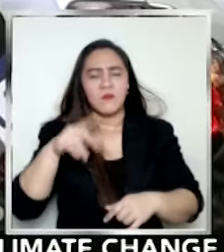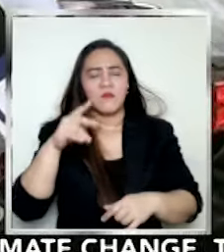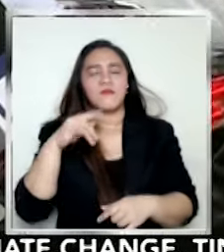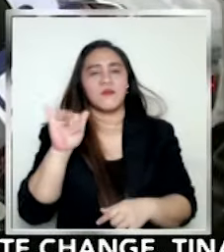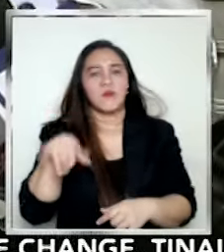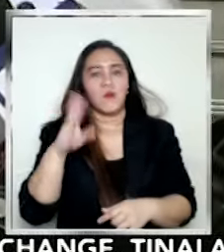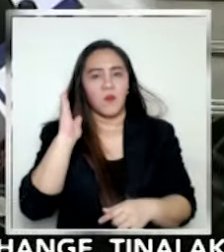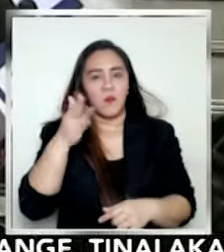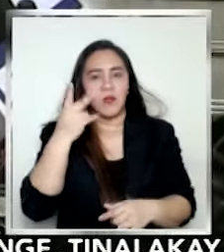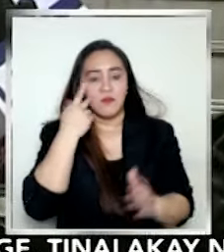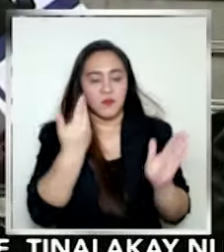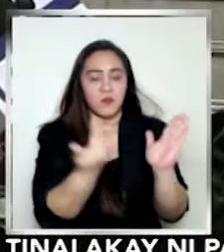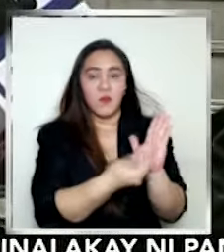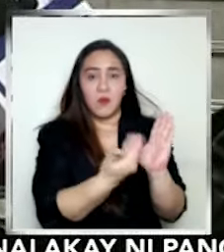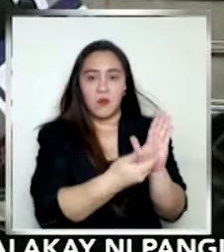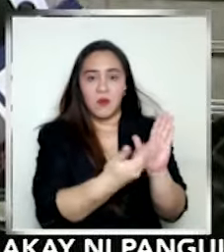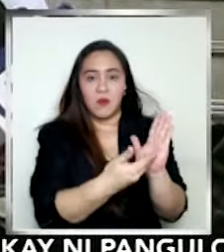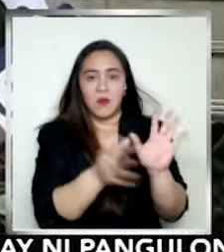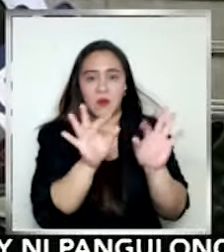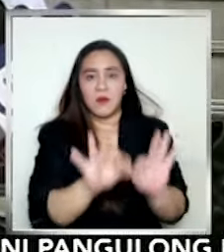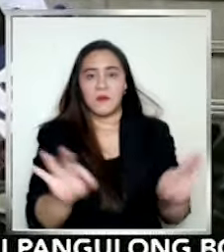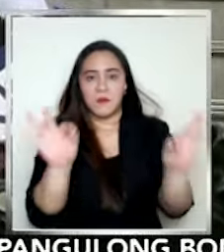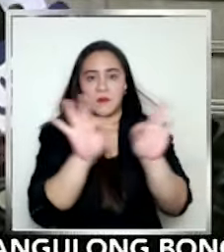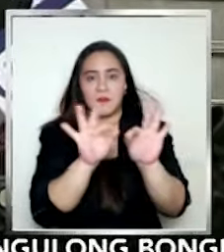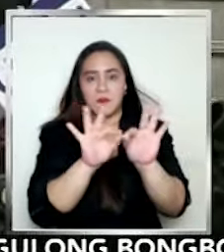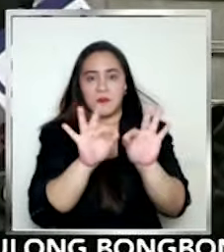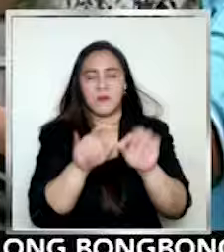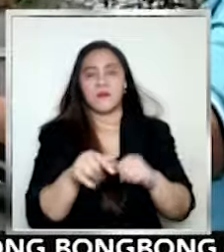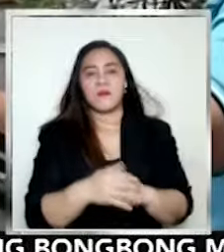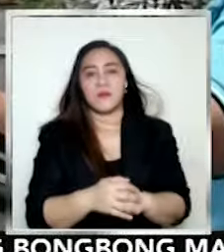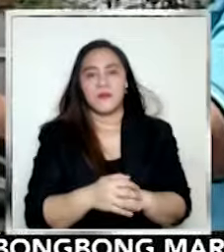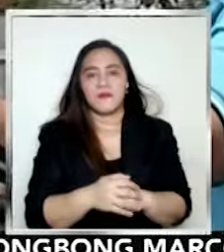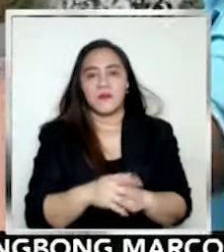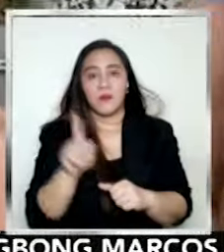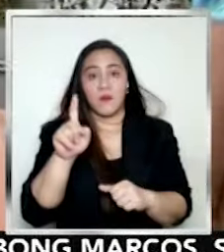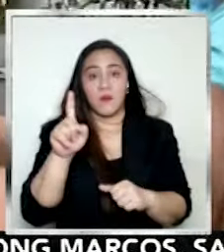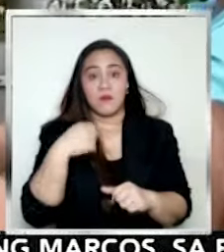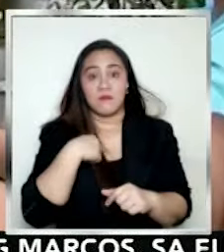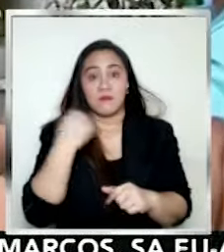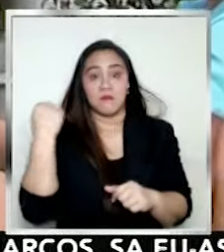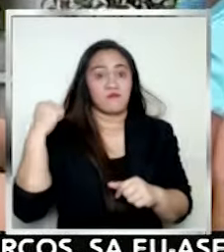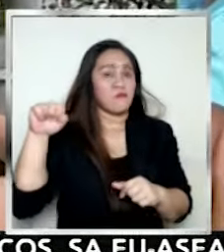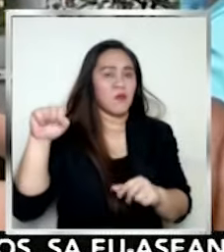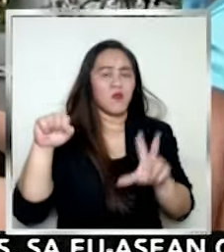that may be there before us. Wala tayong tinatalikuran. Para